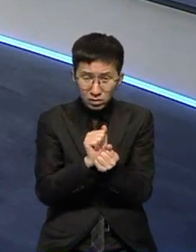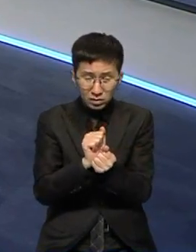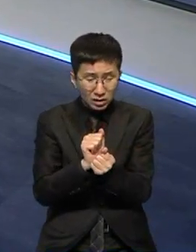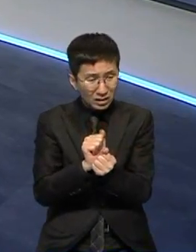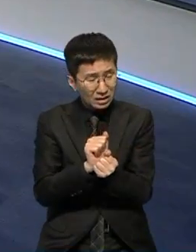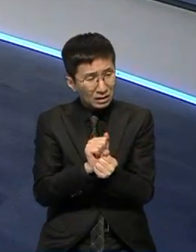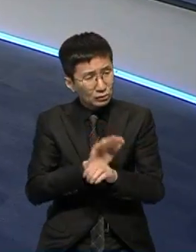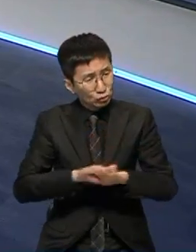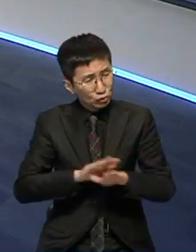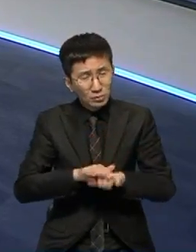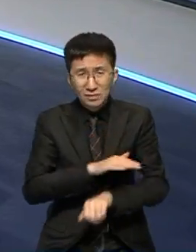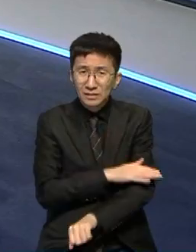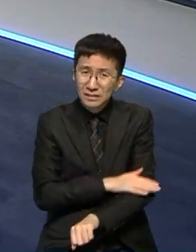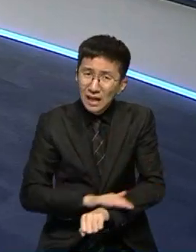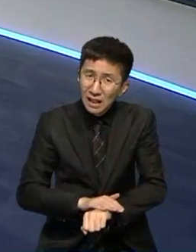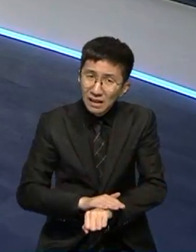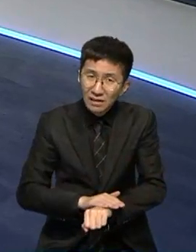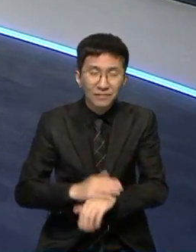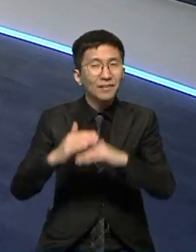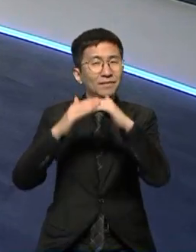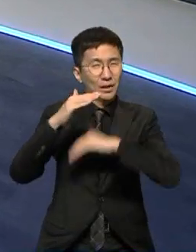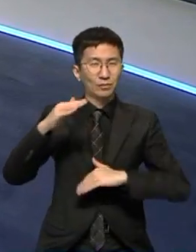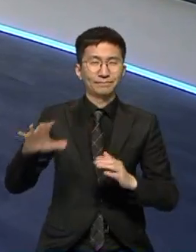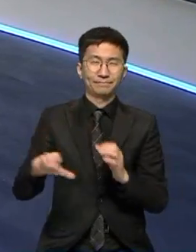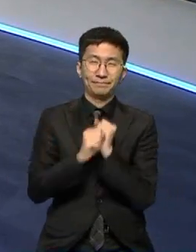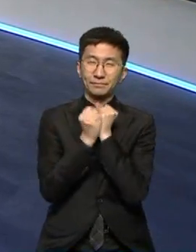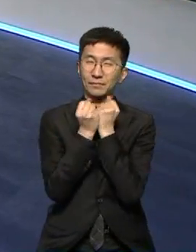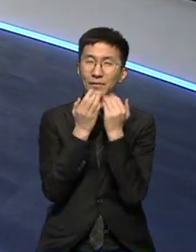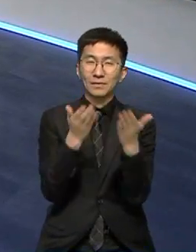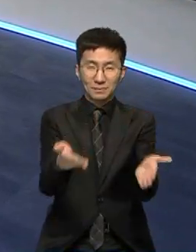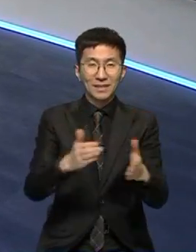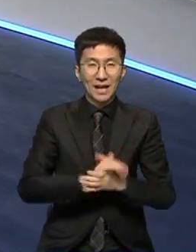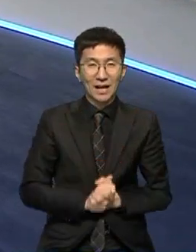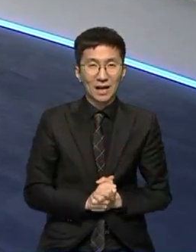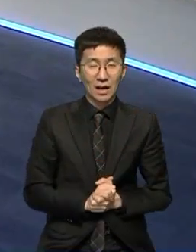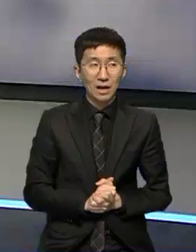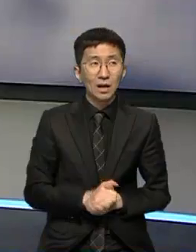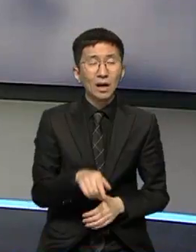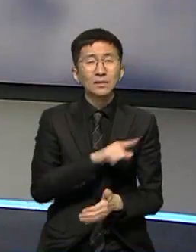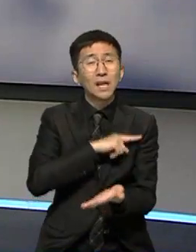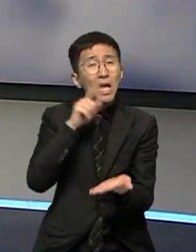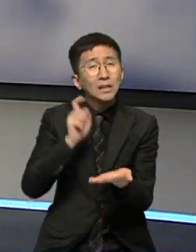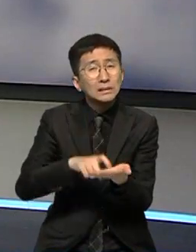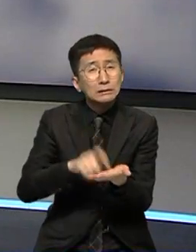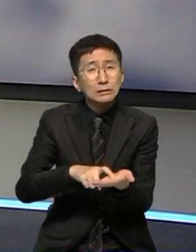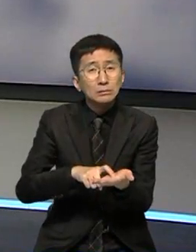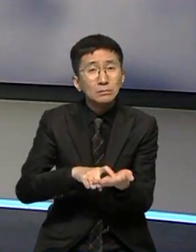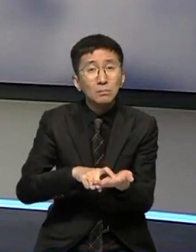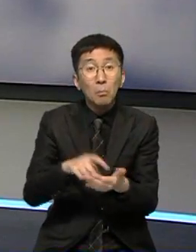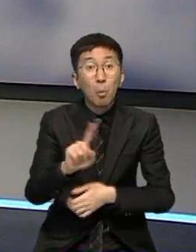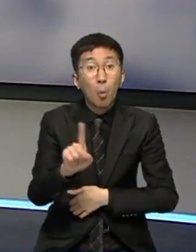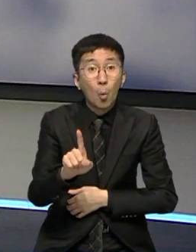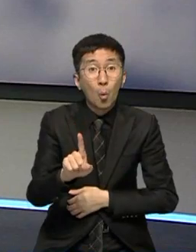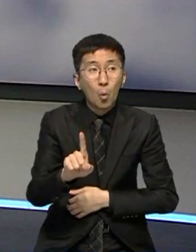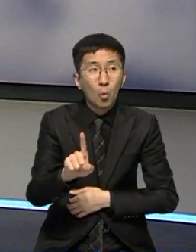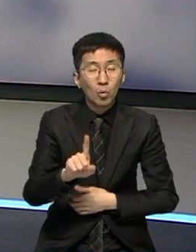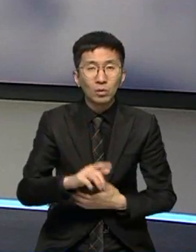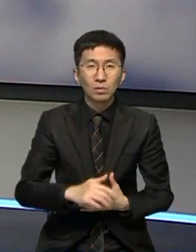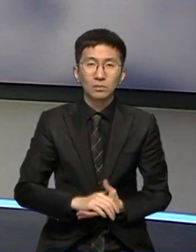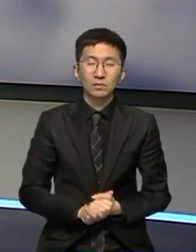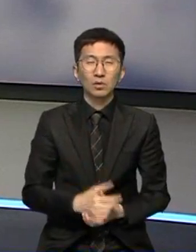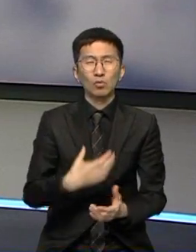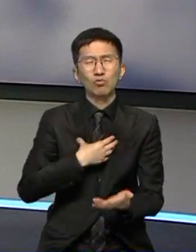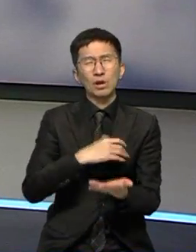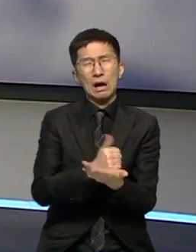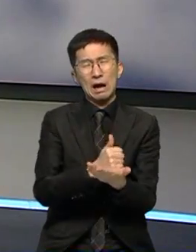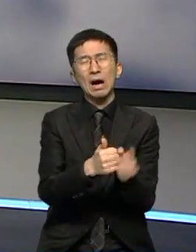넘을 수 있을지 지금부터 내용별로 나눠서 하나씩 자세히 짚어보겠습니다. 자, 지금 우리가 가장 힘을 쏟아야 할